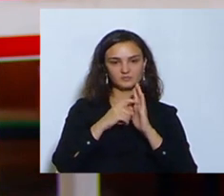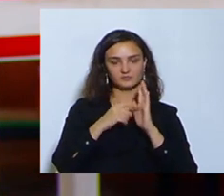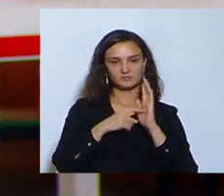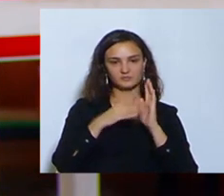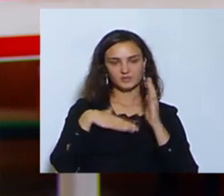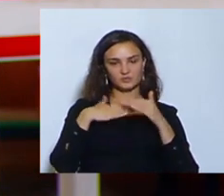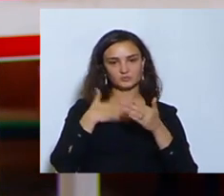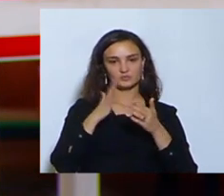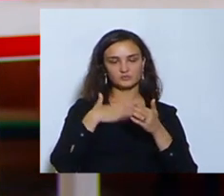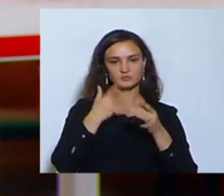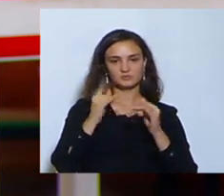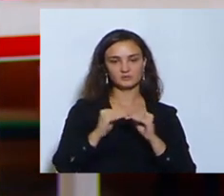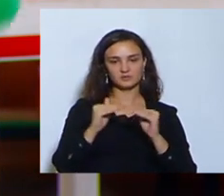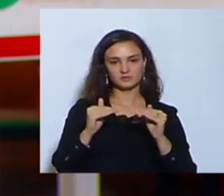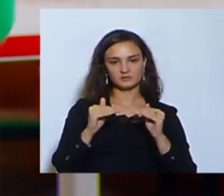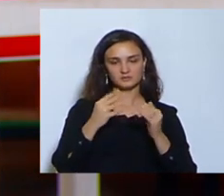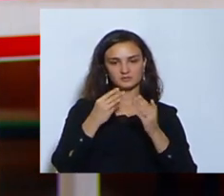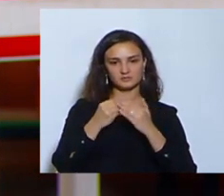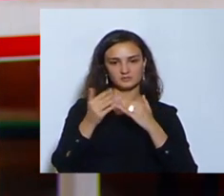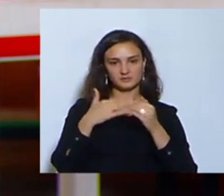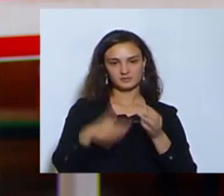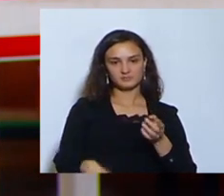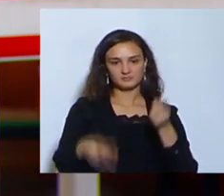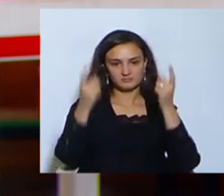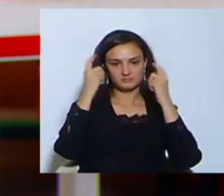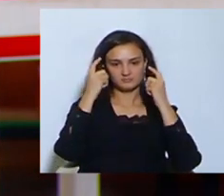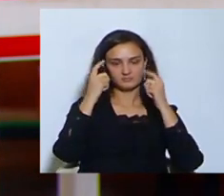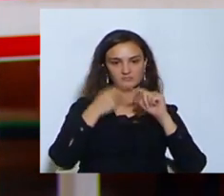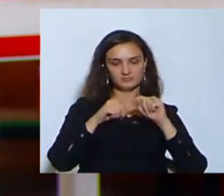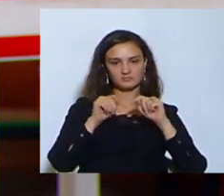თუ არა, როდესაც ჩვენი პატარა თავზე ფეხს იდებს, რაც ნიშნავს